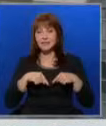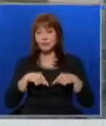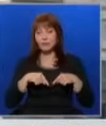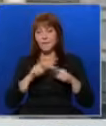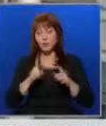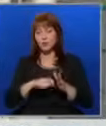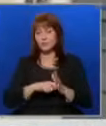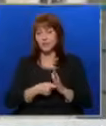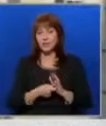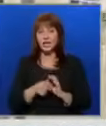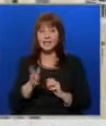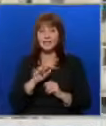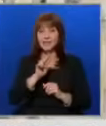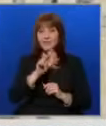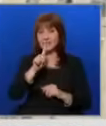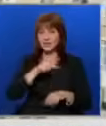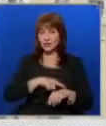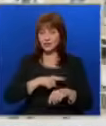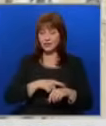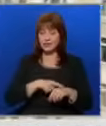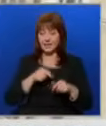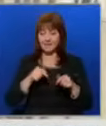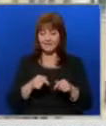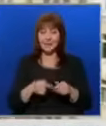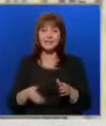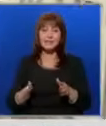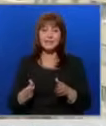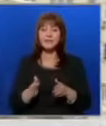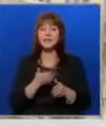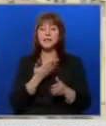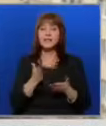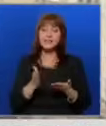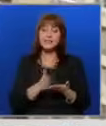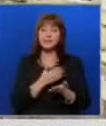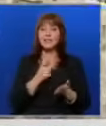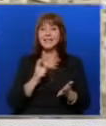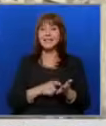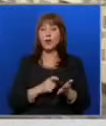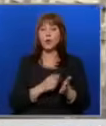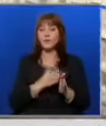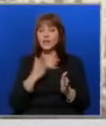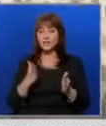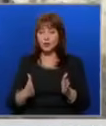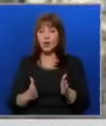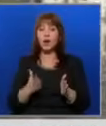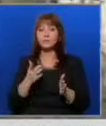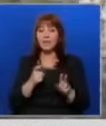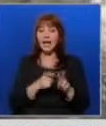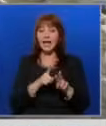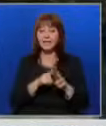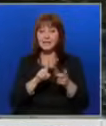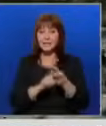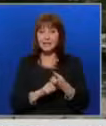приключи. След 21 часа днес изтича законовия срок, в който Общинската избирателна комисия трябва да обяви официално резултатите от балотажа в